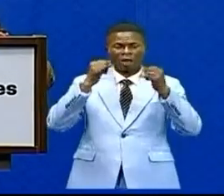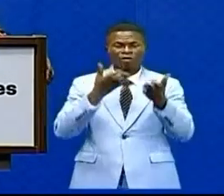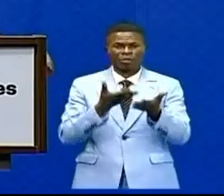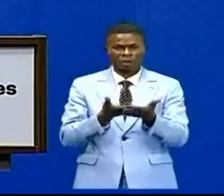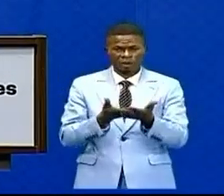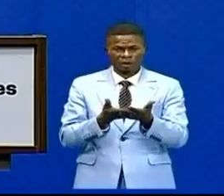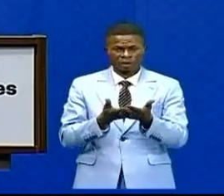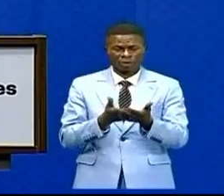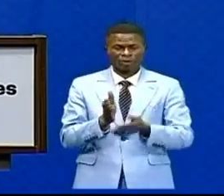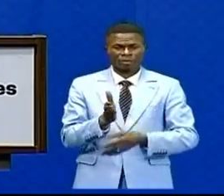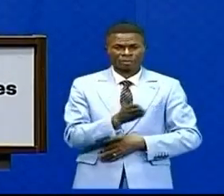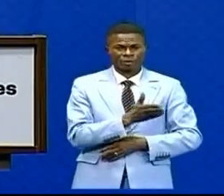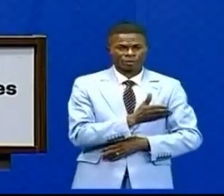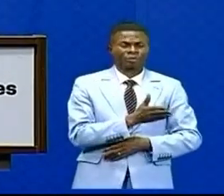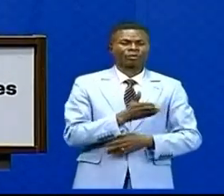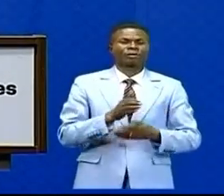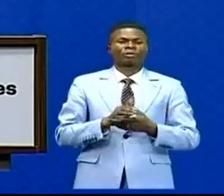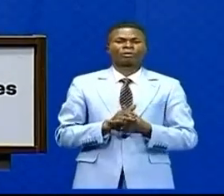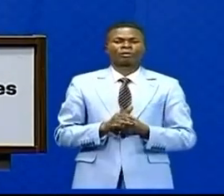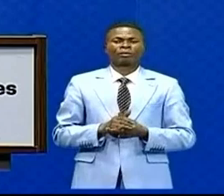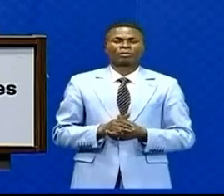d'information.